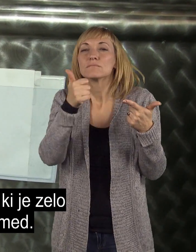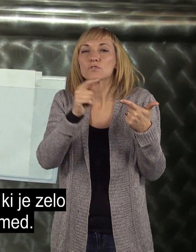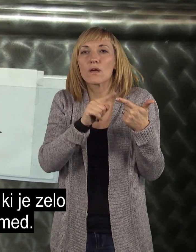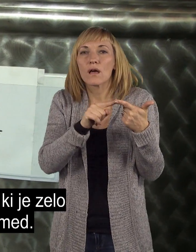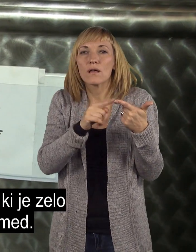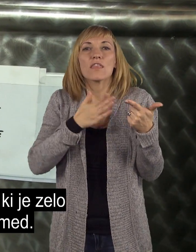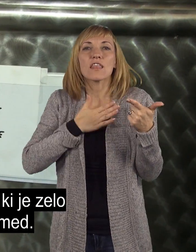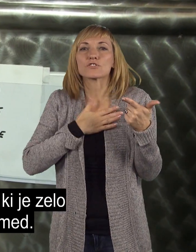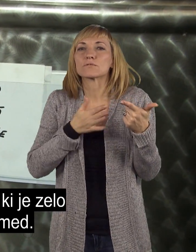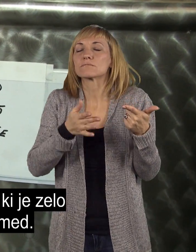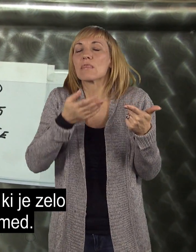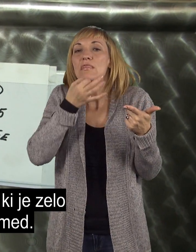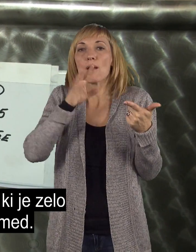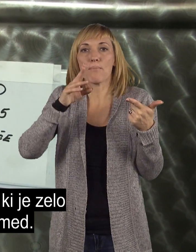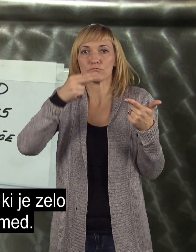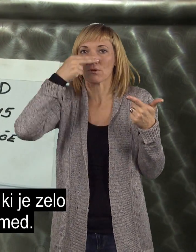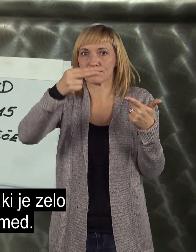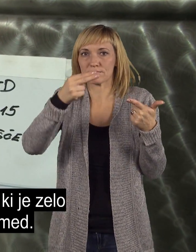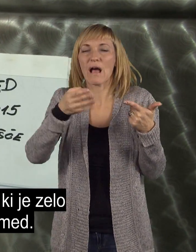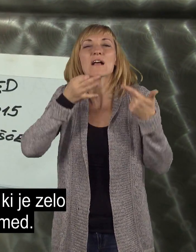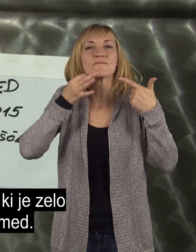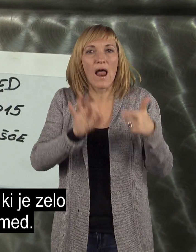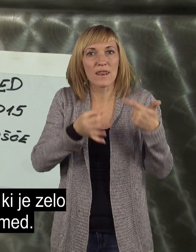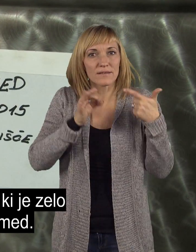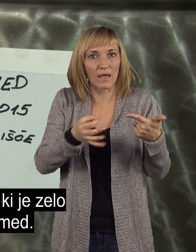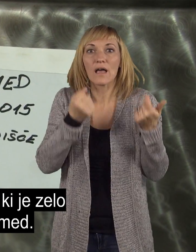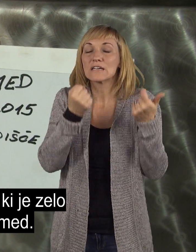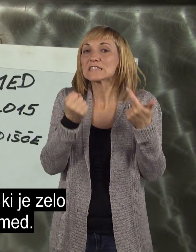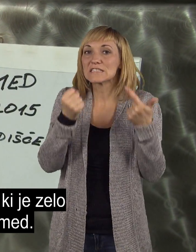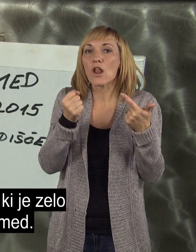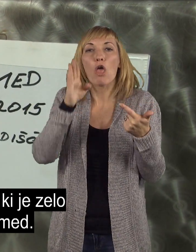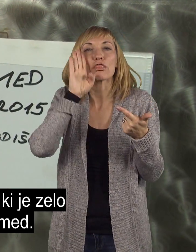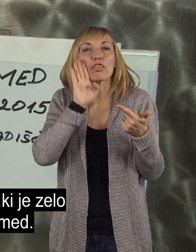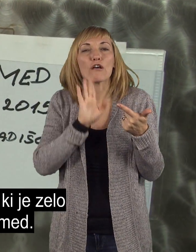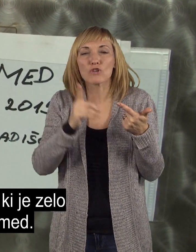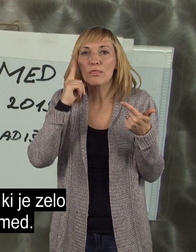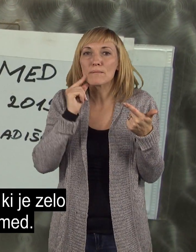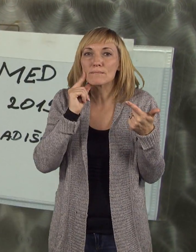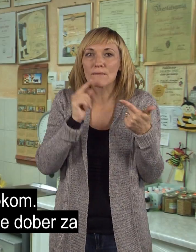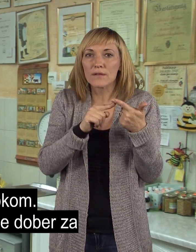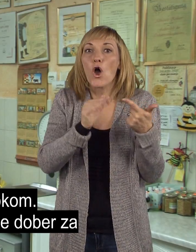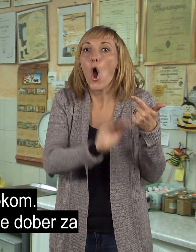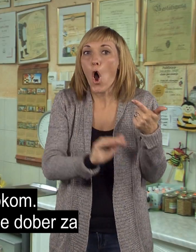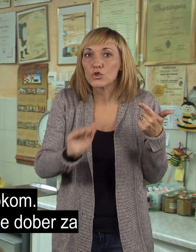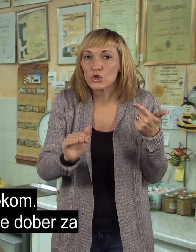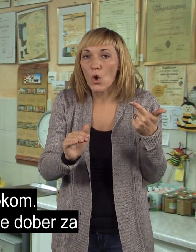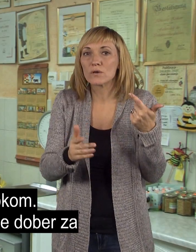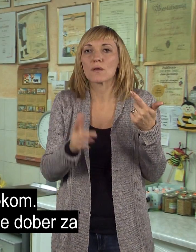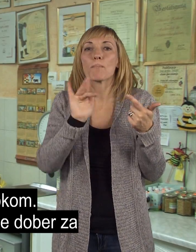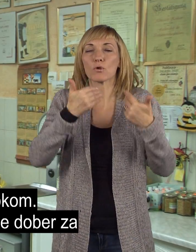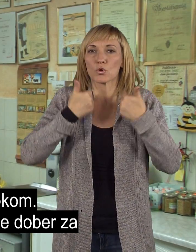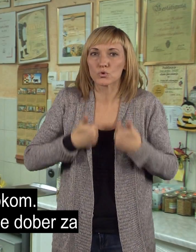eden, rekli naših brendov, konec koncev je zelo kvaliteten, zelo nežen med, se sploh priporoča otrokom,